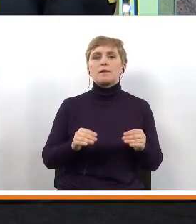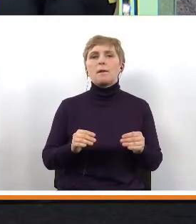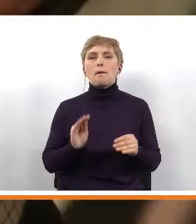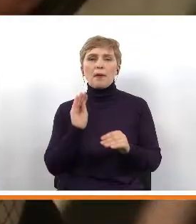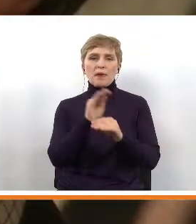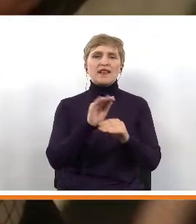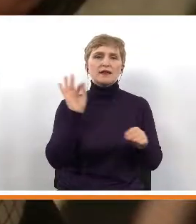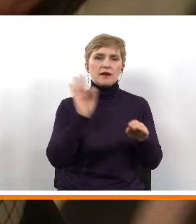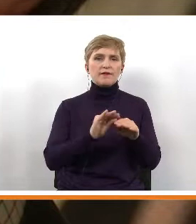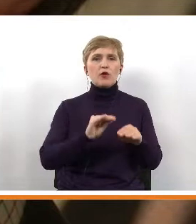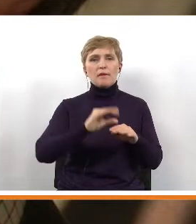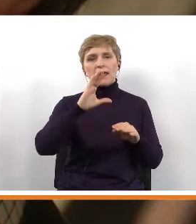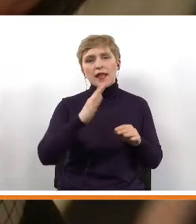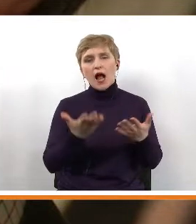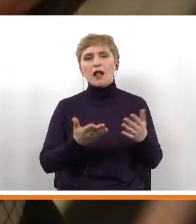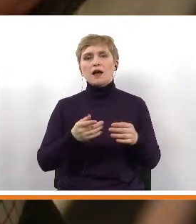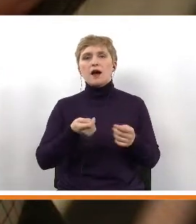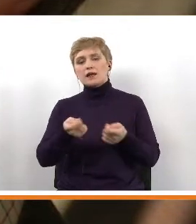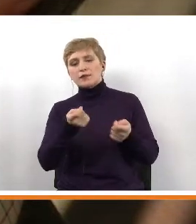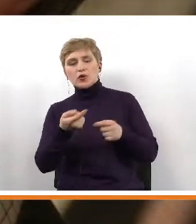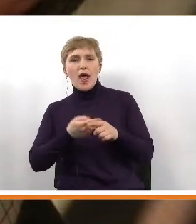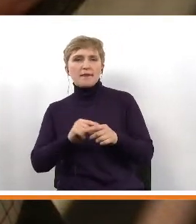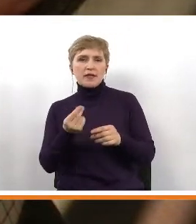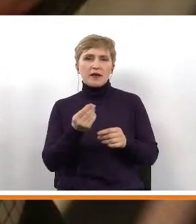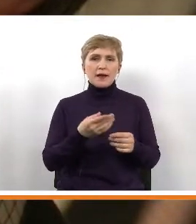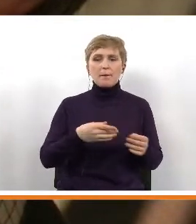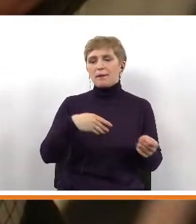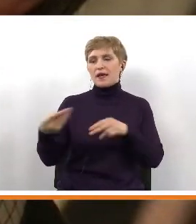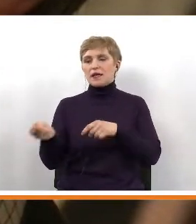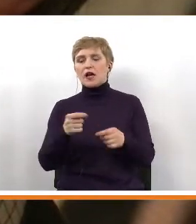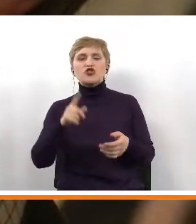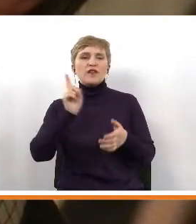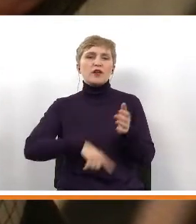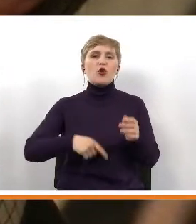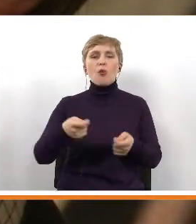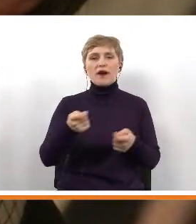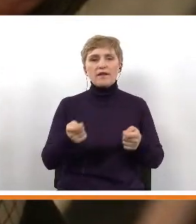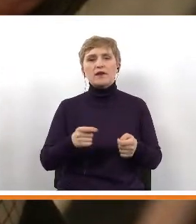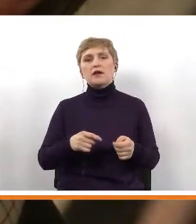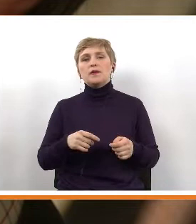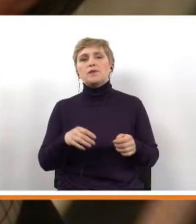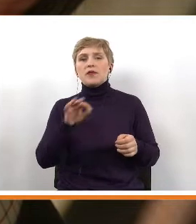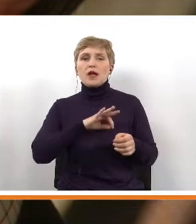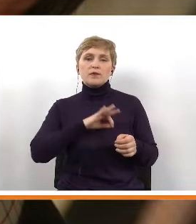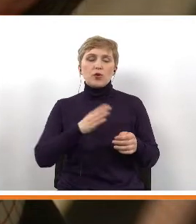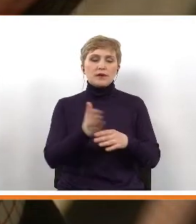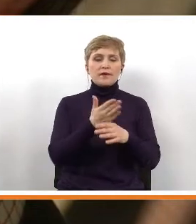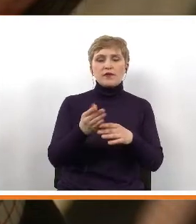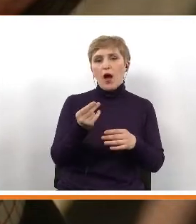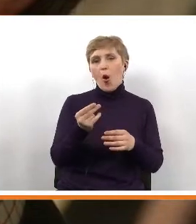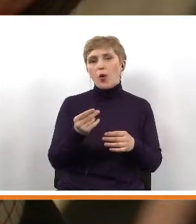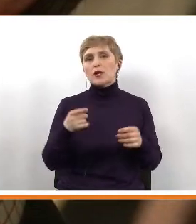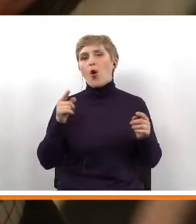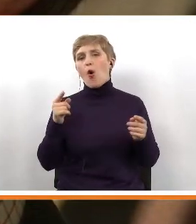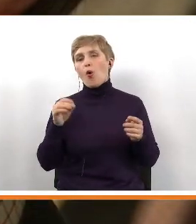капитала, распоряжениями этими средствами, то есть передача в доверительное управление, использованием и распределением дохода от целевого капитала.